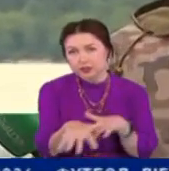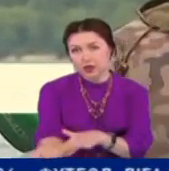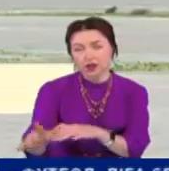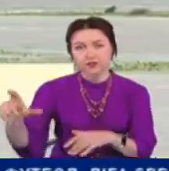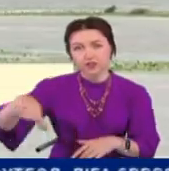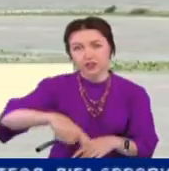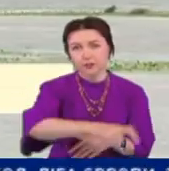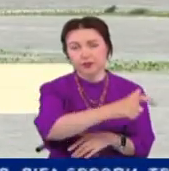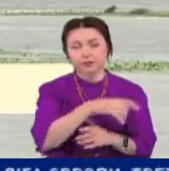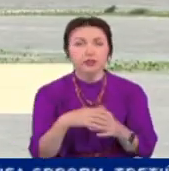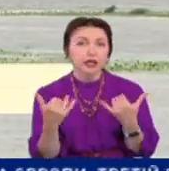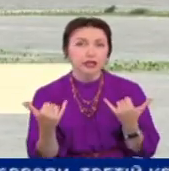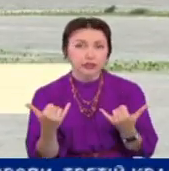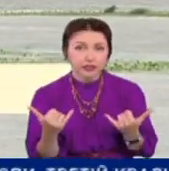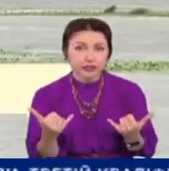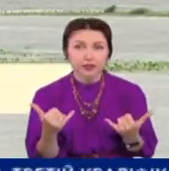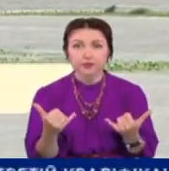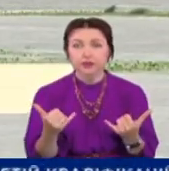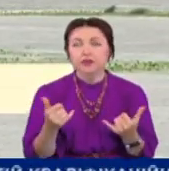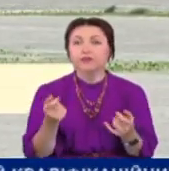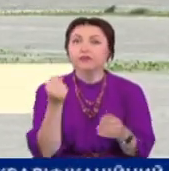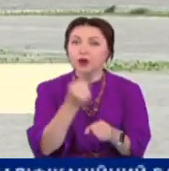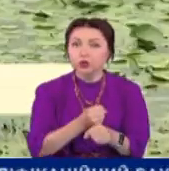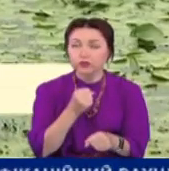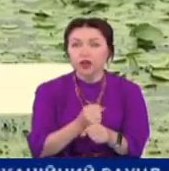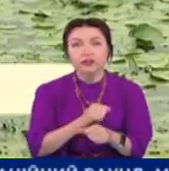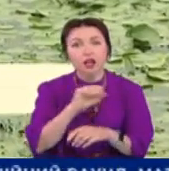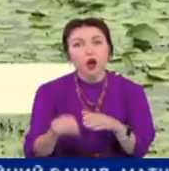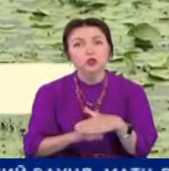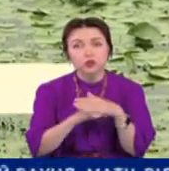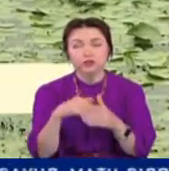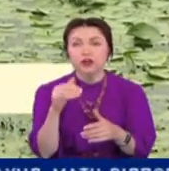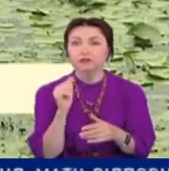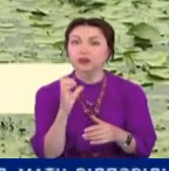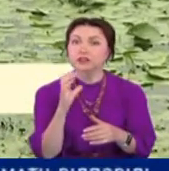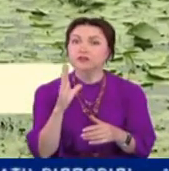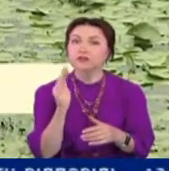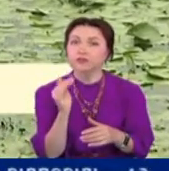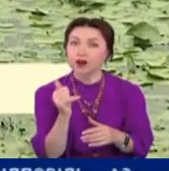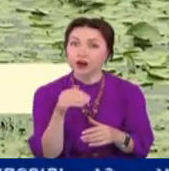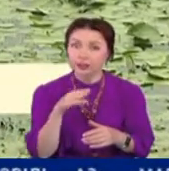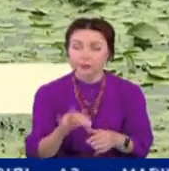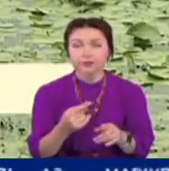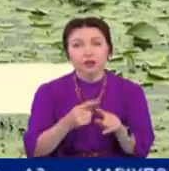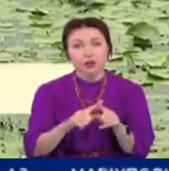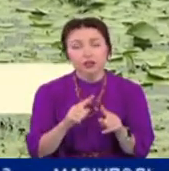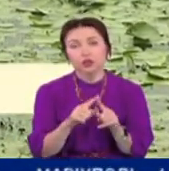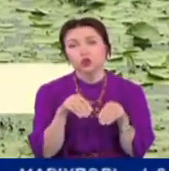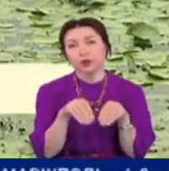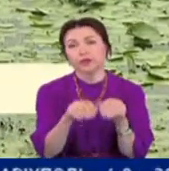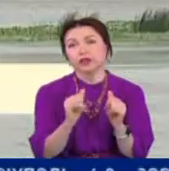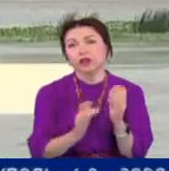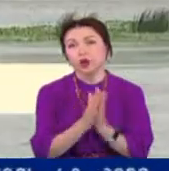Дніпр. Мийні засоби зазвичай виготовляють на основі фосфатів, які слугують добривом для рослин. Тому в Дніпрі стає все